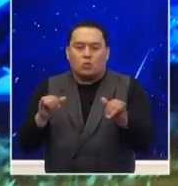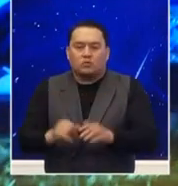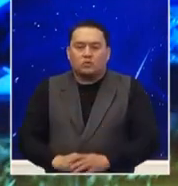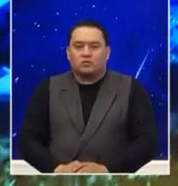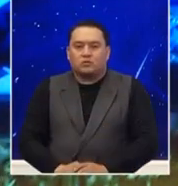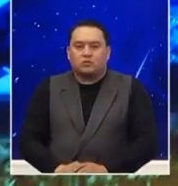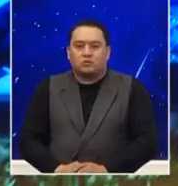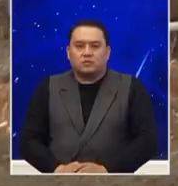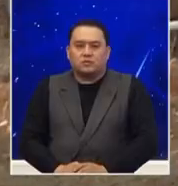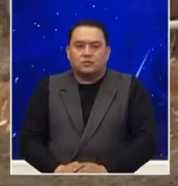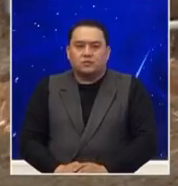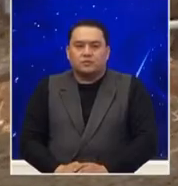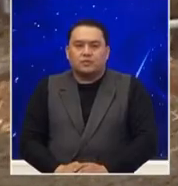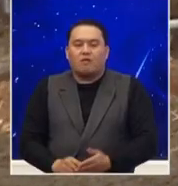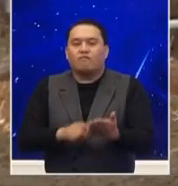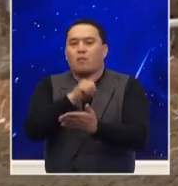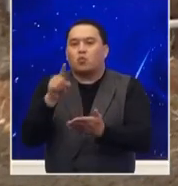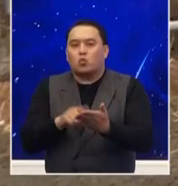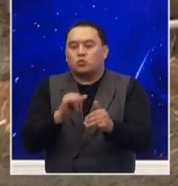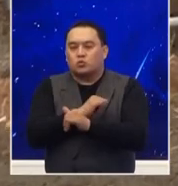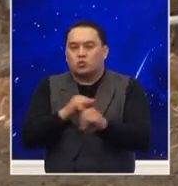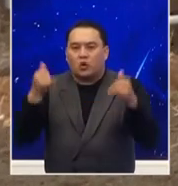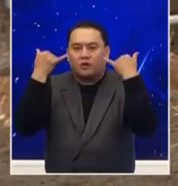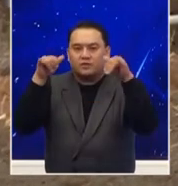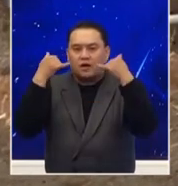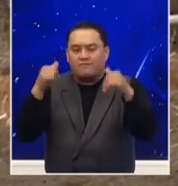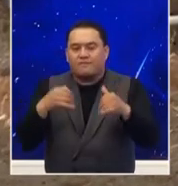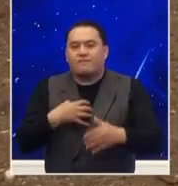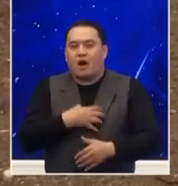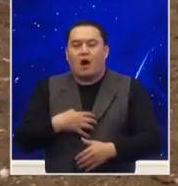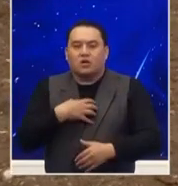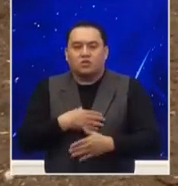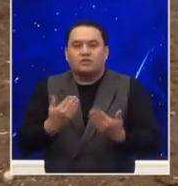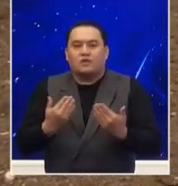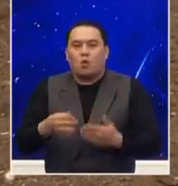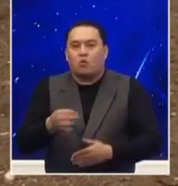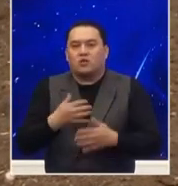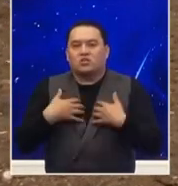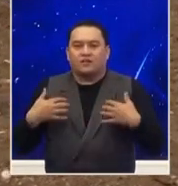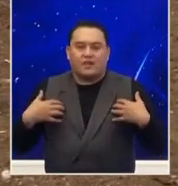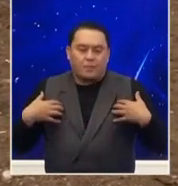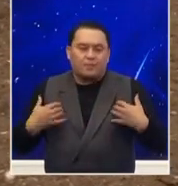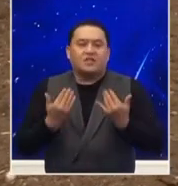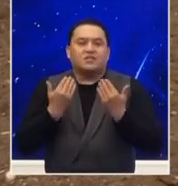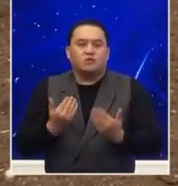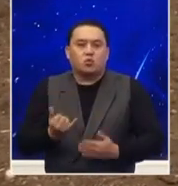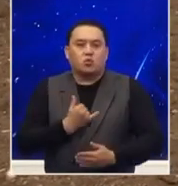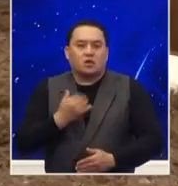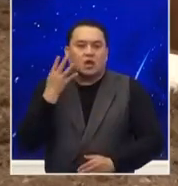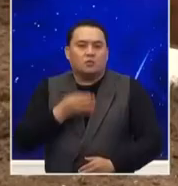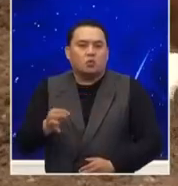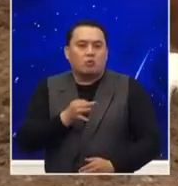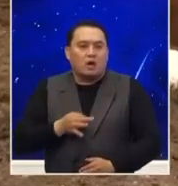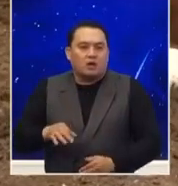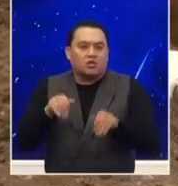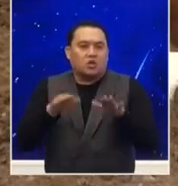число. Вопрос увеличения поголовья скота – один из наиболее актуальных в области животноводства. В настоящее время в Алматинской области